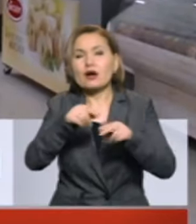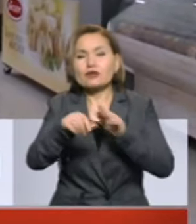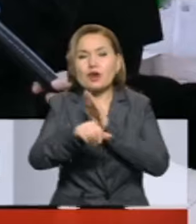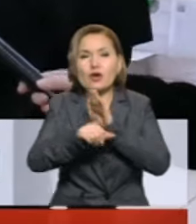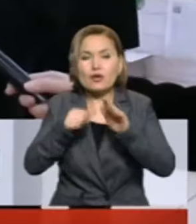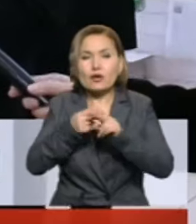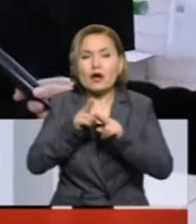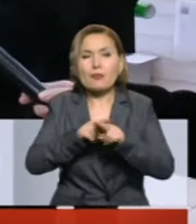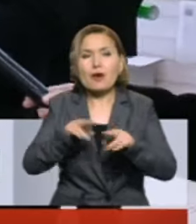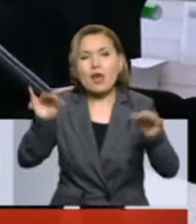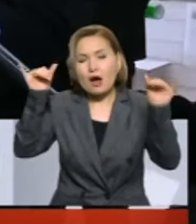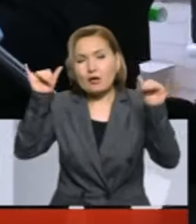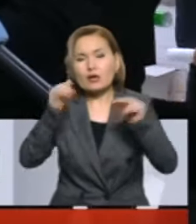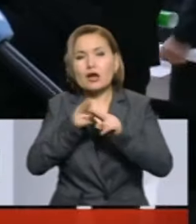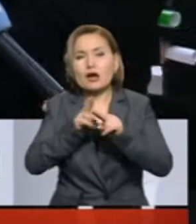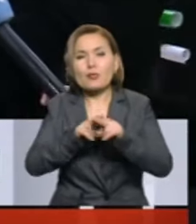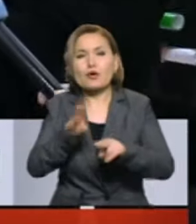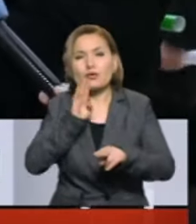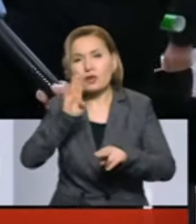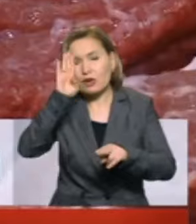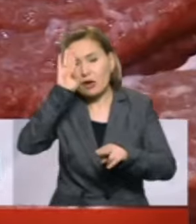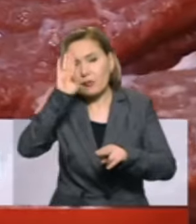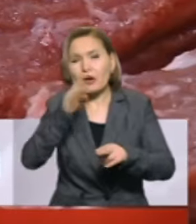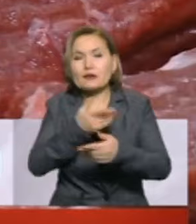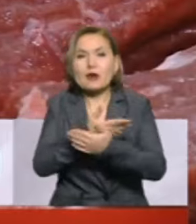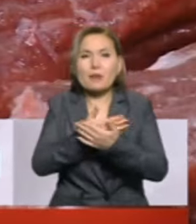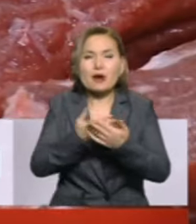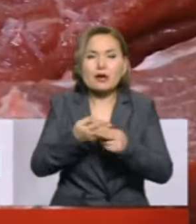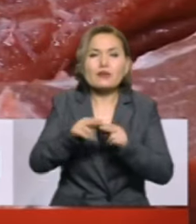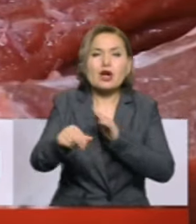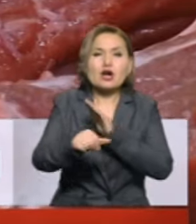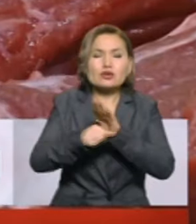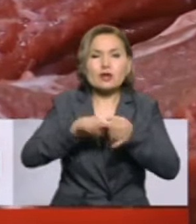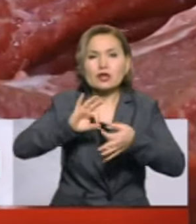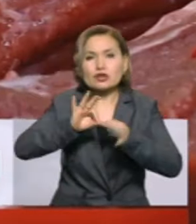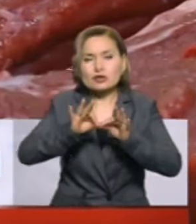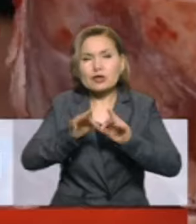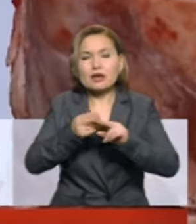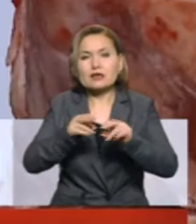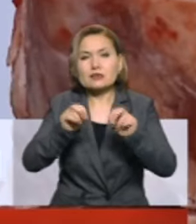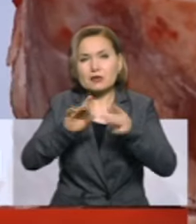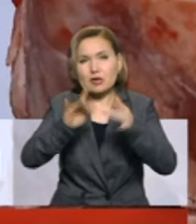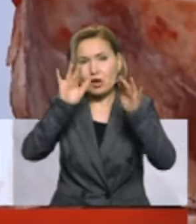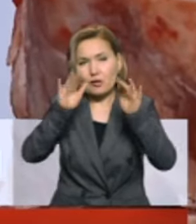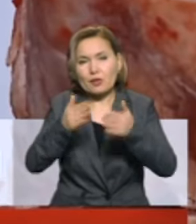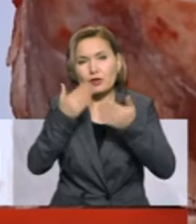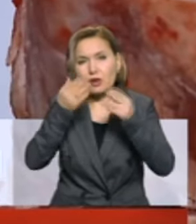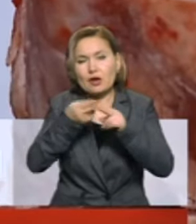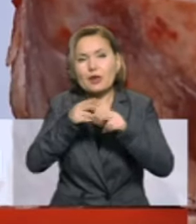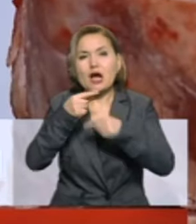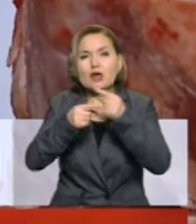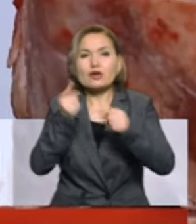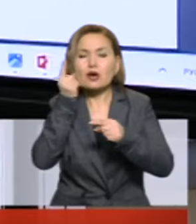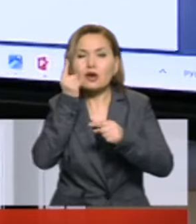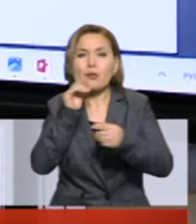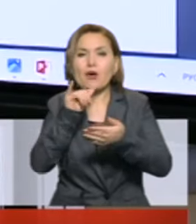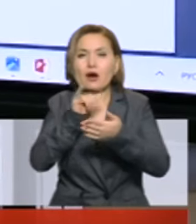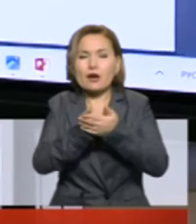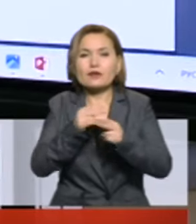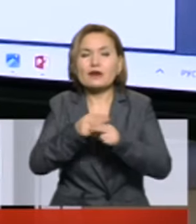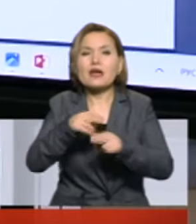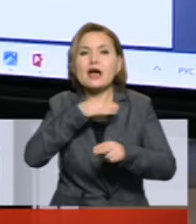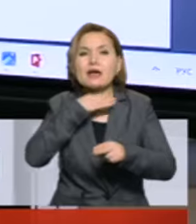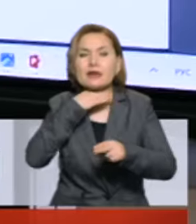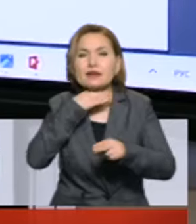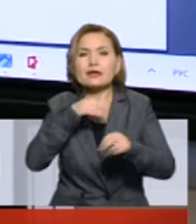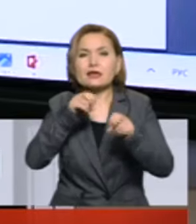тіпті жасы, қай шаруашылықта бордақланып, қай қасапханада сойылғанына дейін білесіз. Ол үшін ұялы телефондағы қосымша арқылы етке